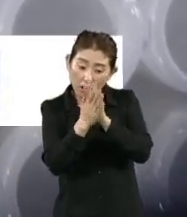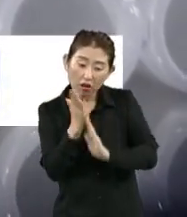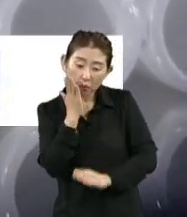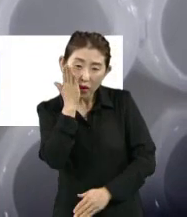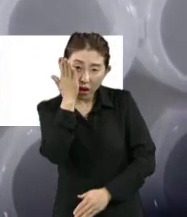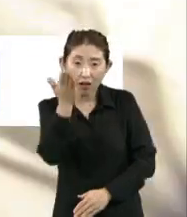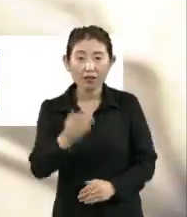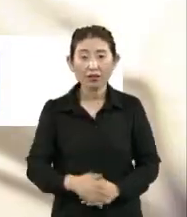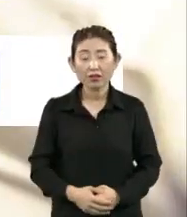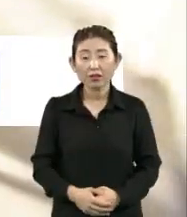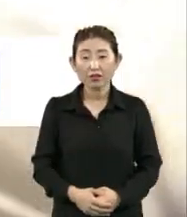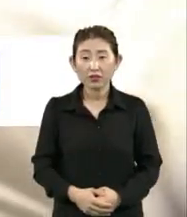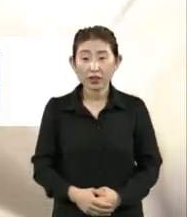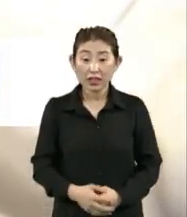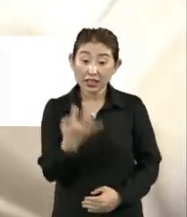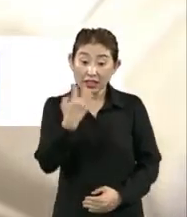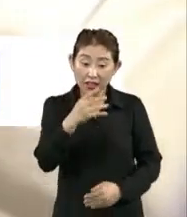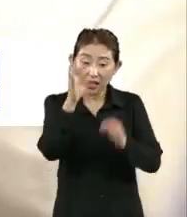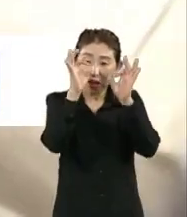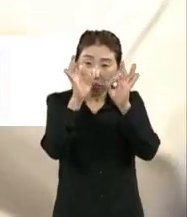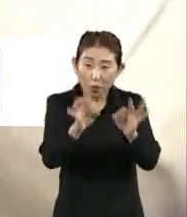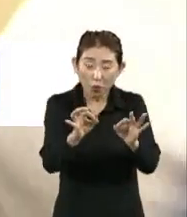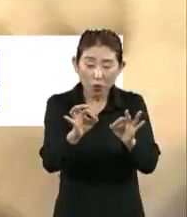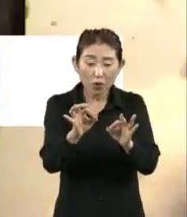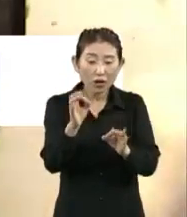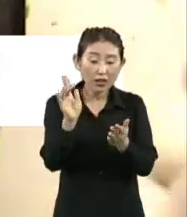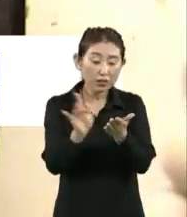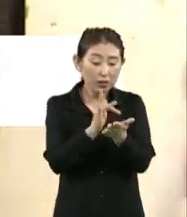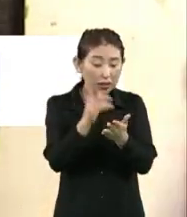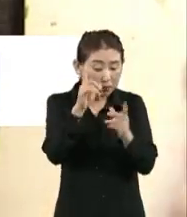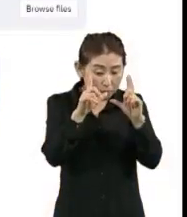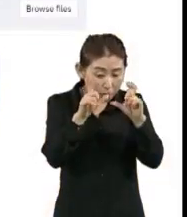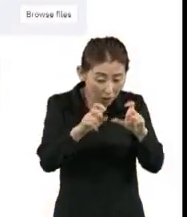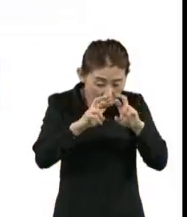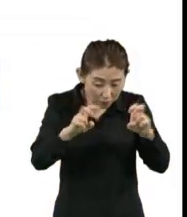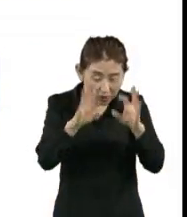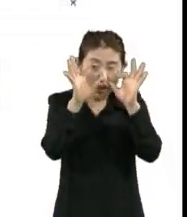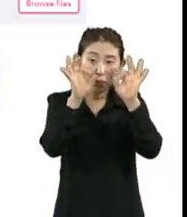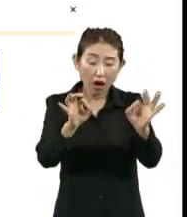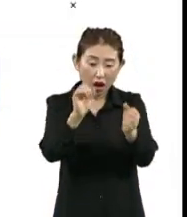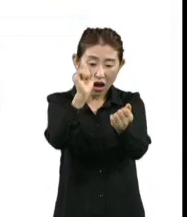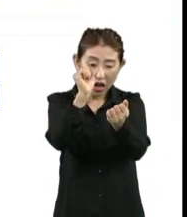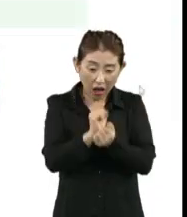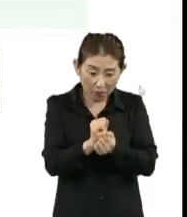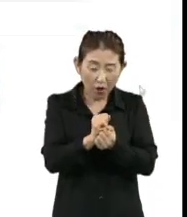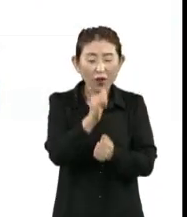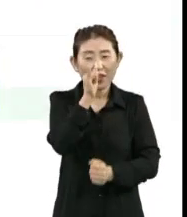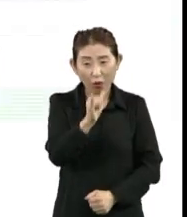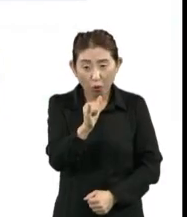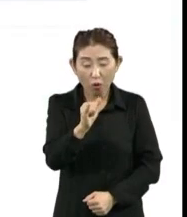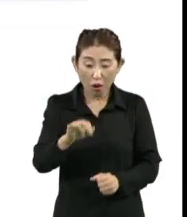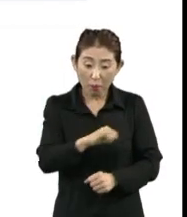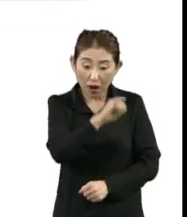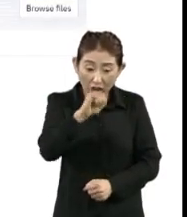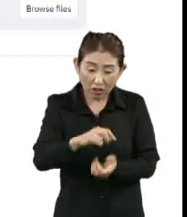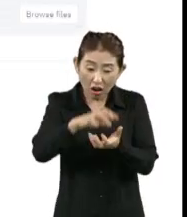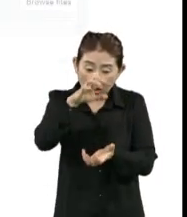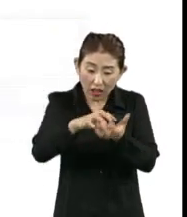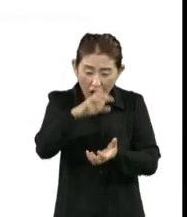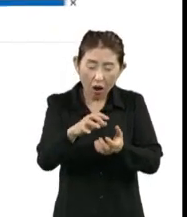푸른색으로 변합니다. 이 색깔의 정도를 스마트폰 앱으로 촬영해 분석하자 감염 여부는 물론 바이러스